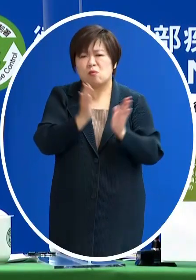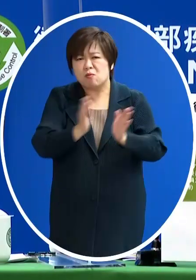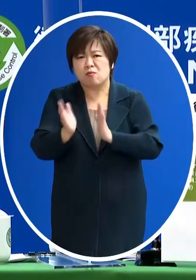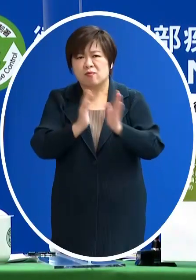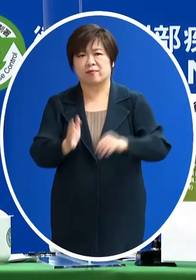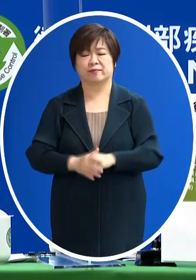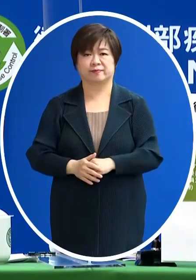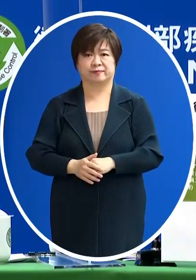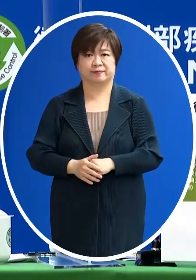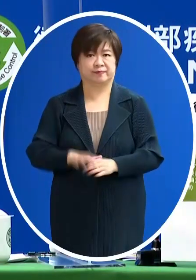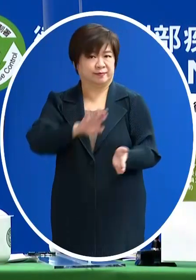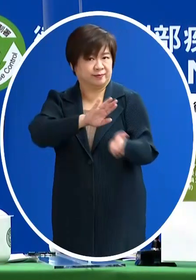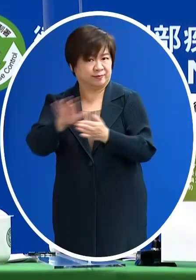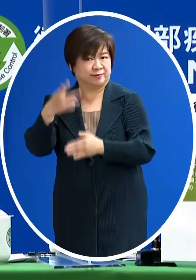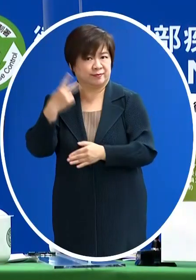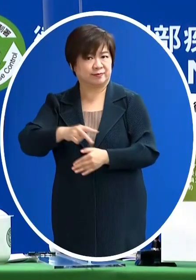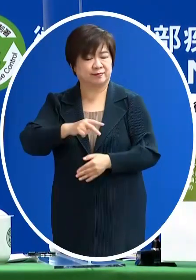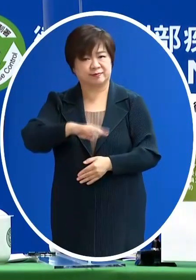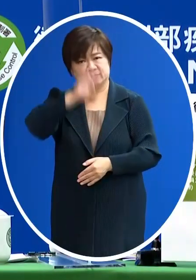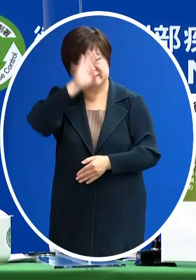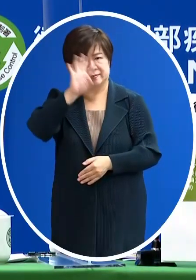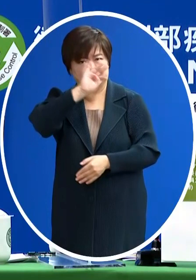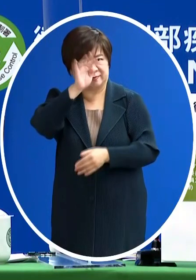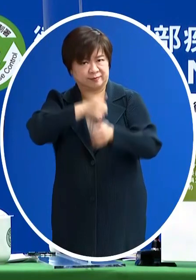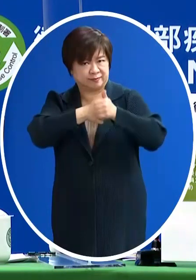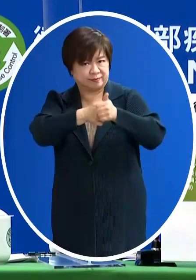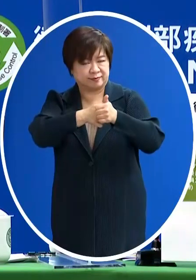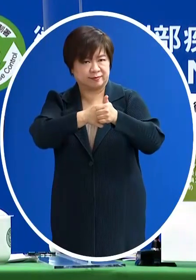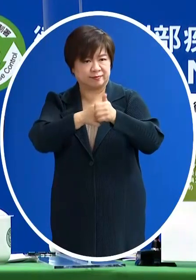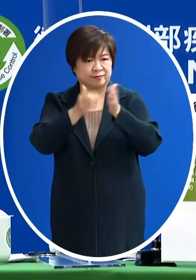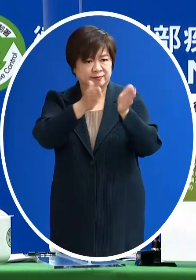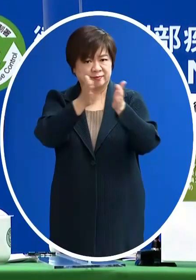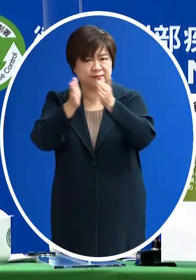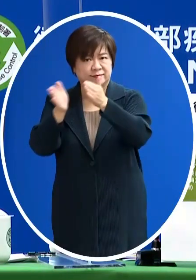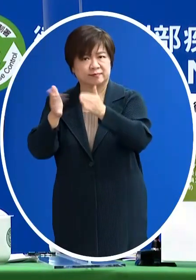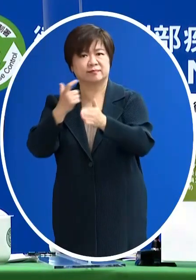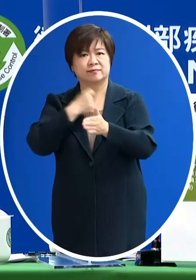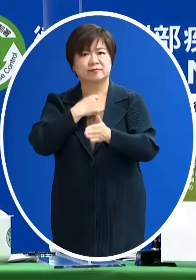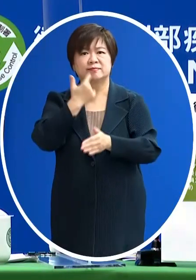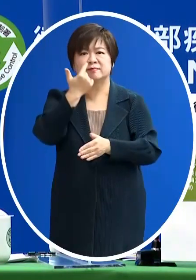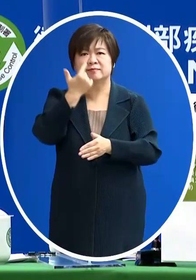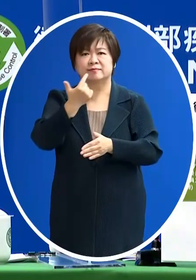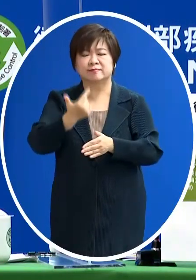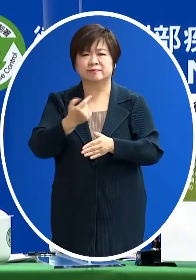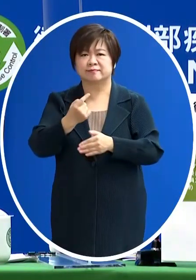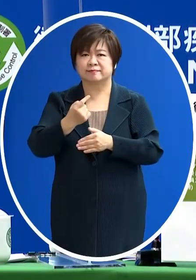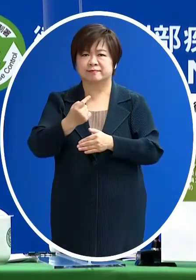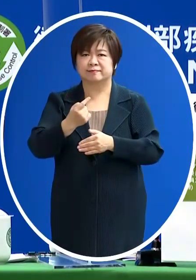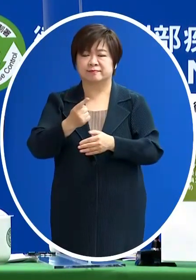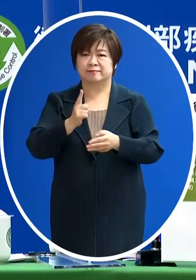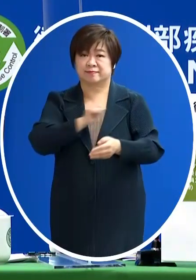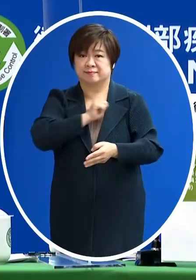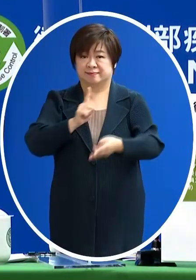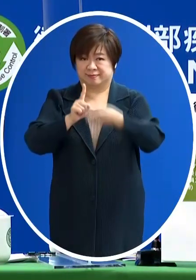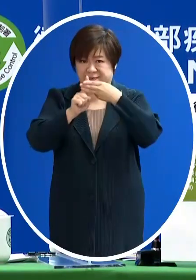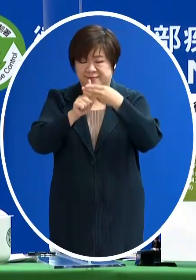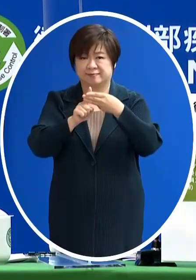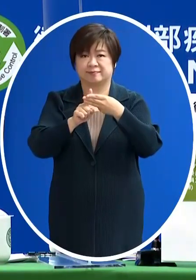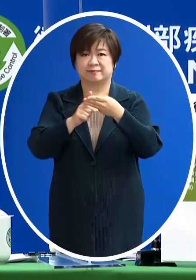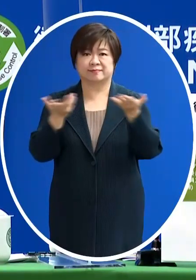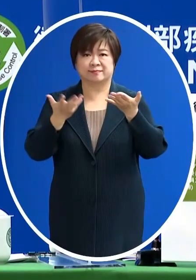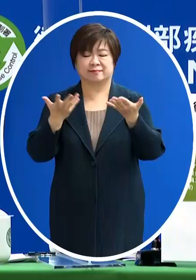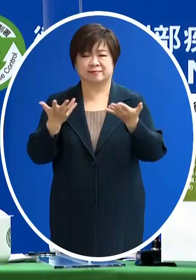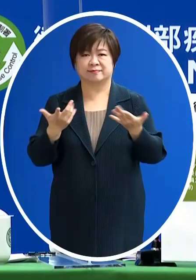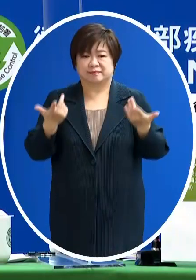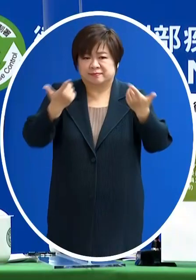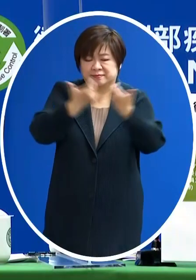来在疫调里面，在追踪的一个方向里面，尽量让它慢慢的逐步跟自主应变两个交